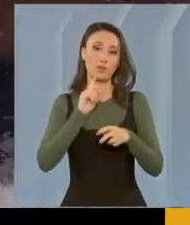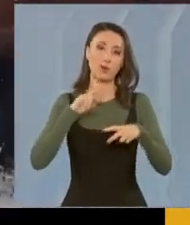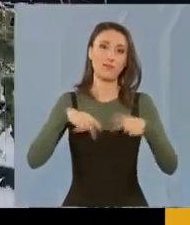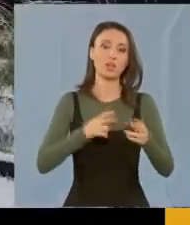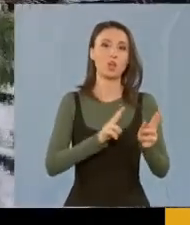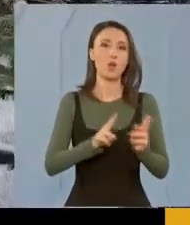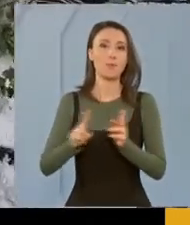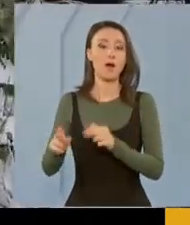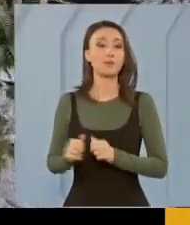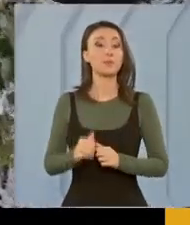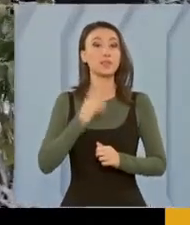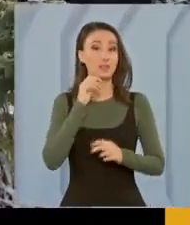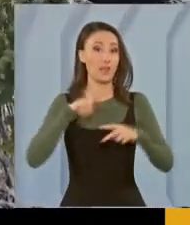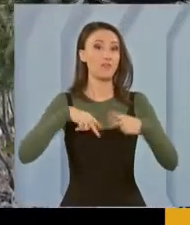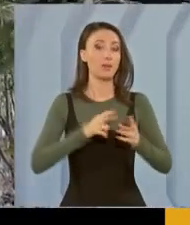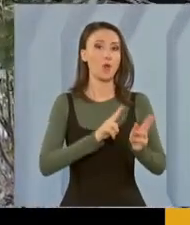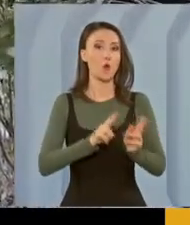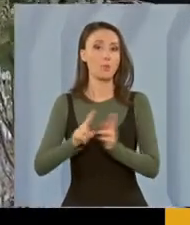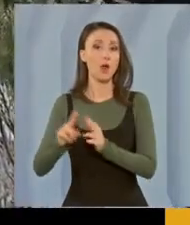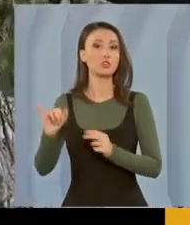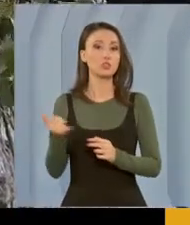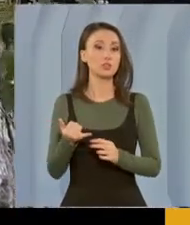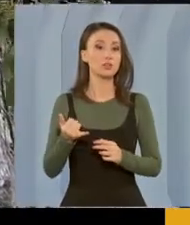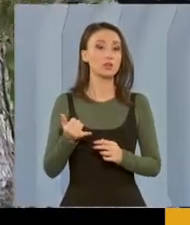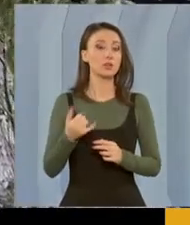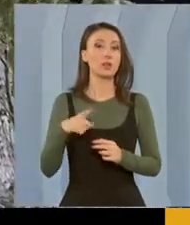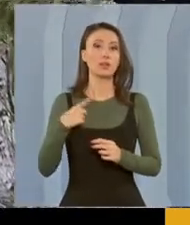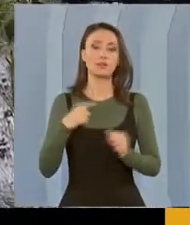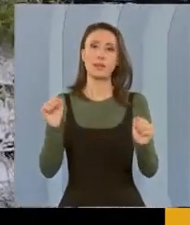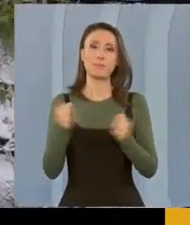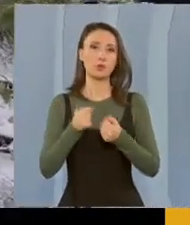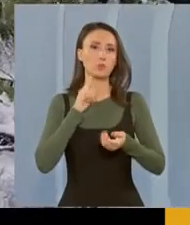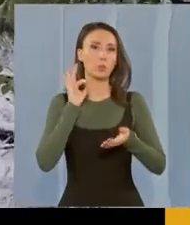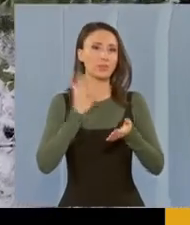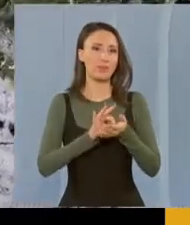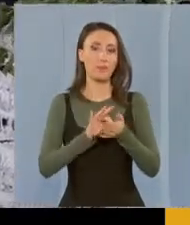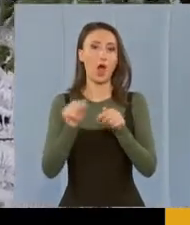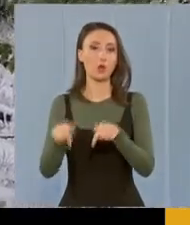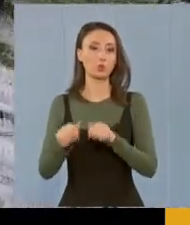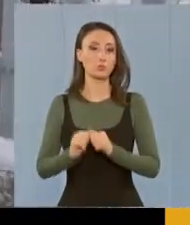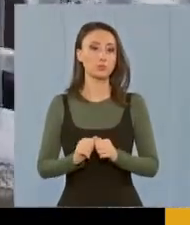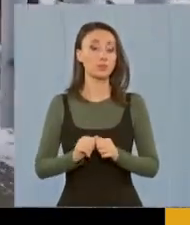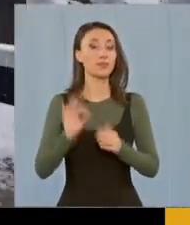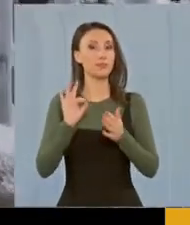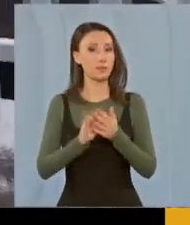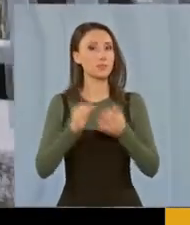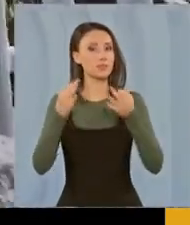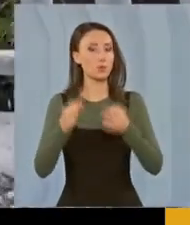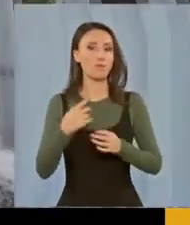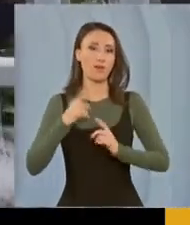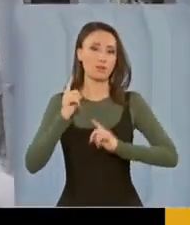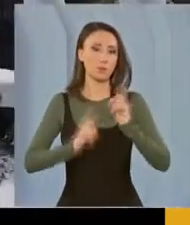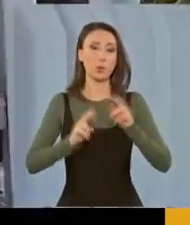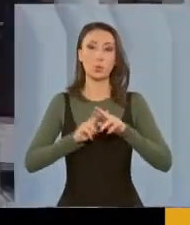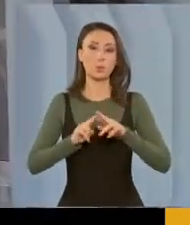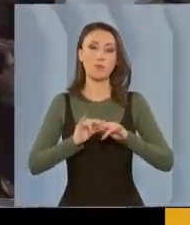la normal. Când revenim la normal și este imposibil de dat un termen în momentul ăsta, termenul sigur că va depinde și de